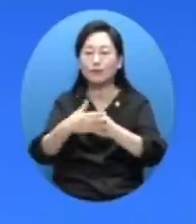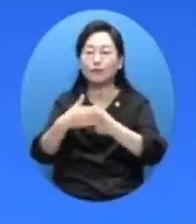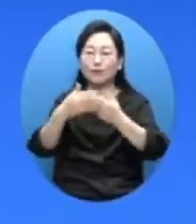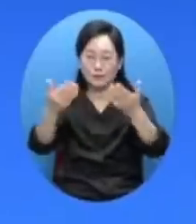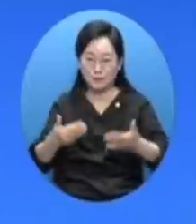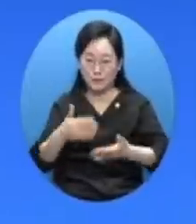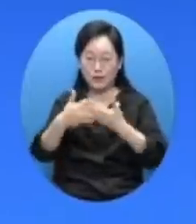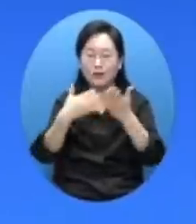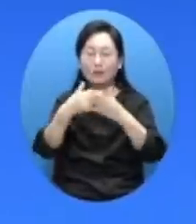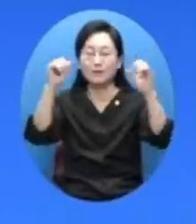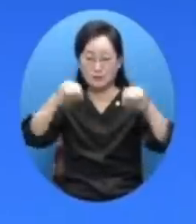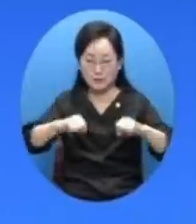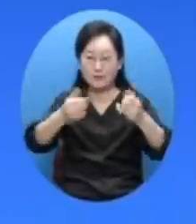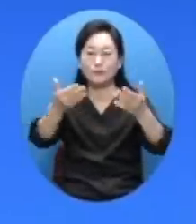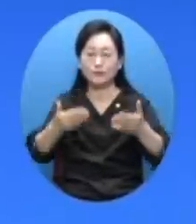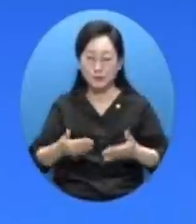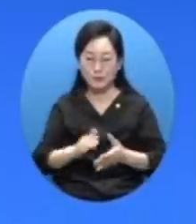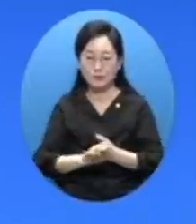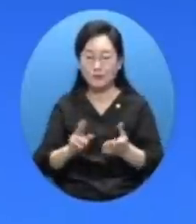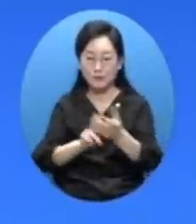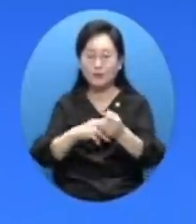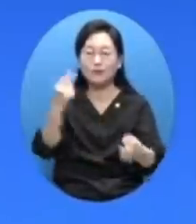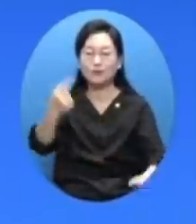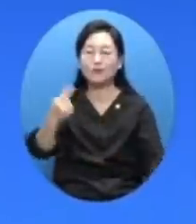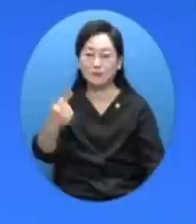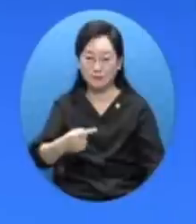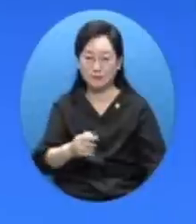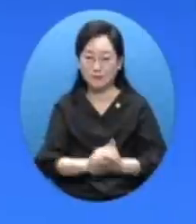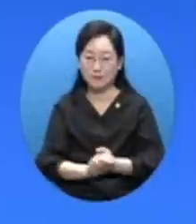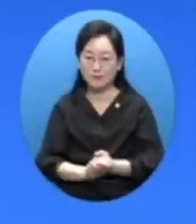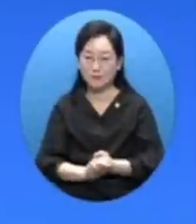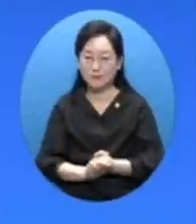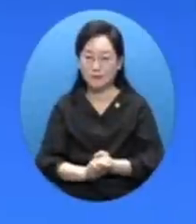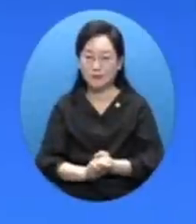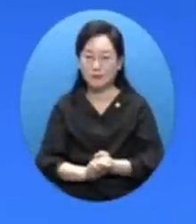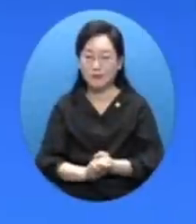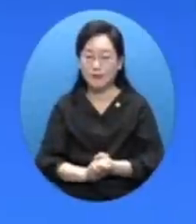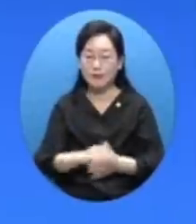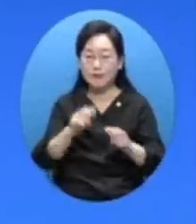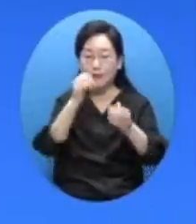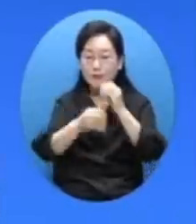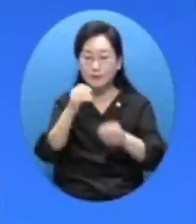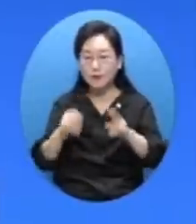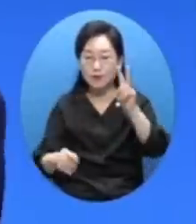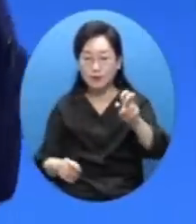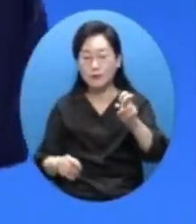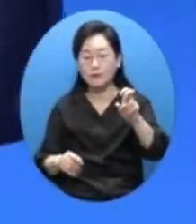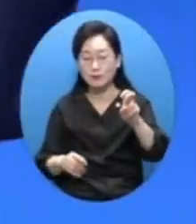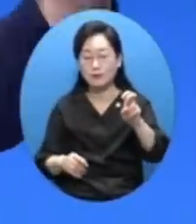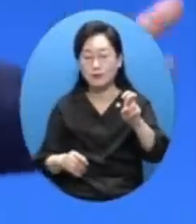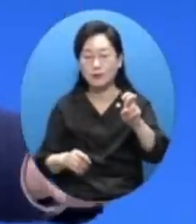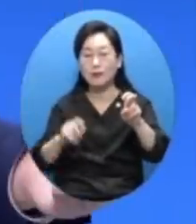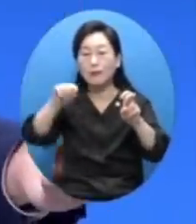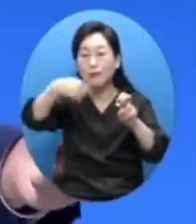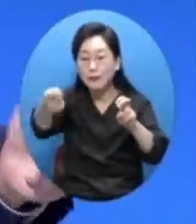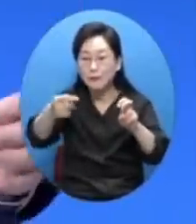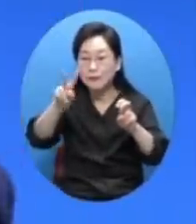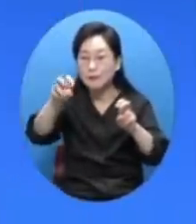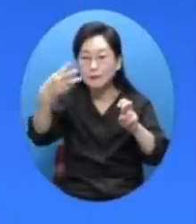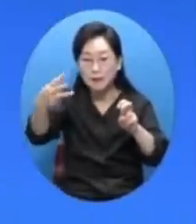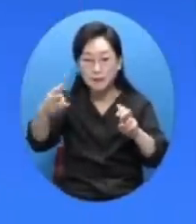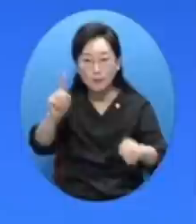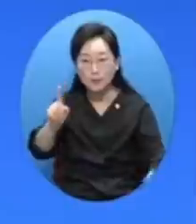하나님의 응답에 다가오는 것입니다 기적이 임하게 되는 것입니다 그래서 20편 20편 넘어서 23편